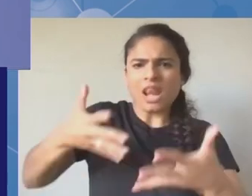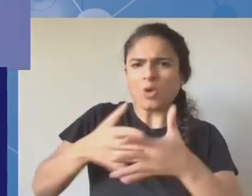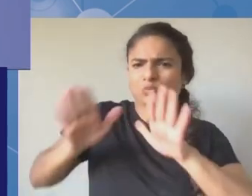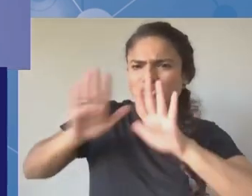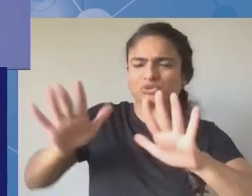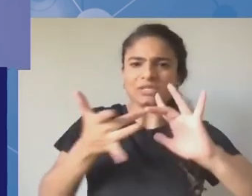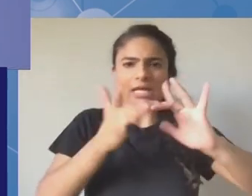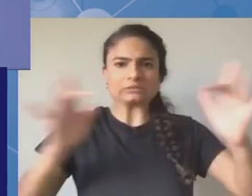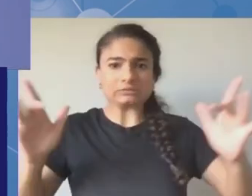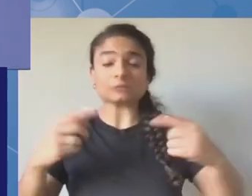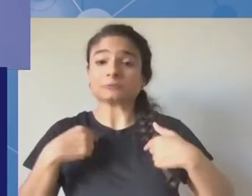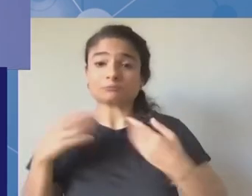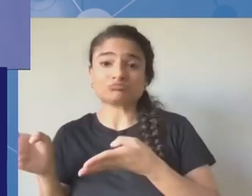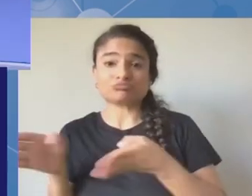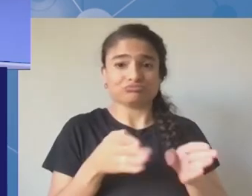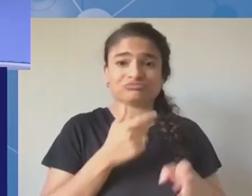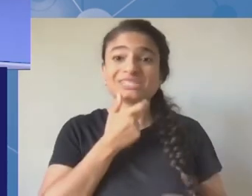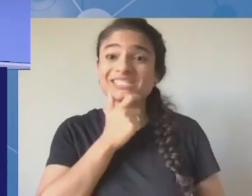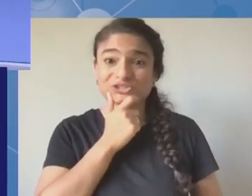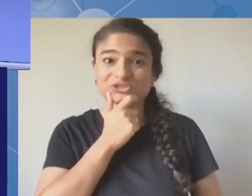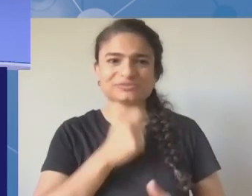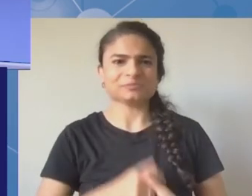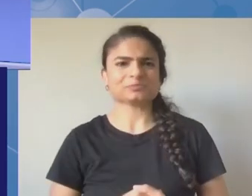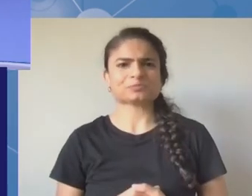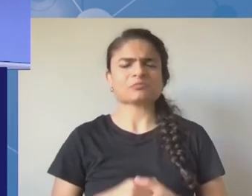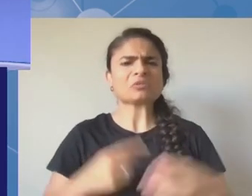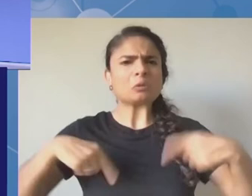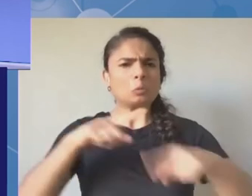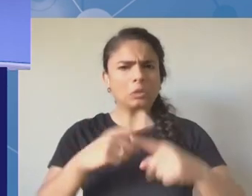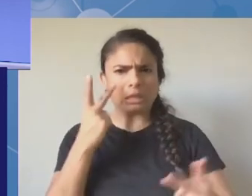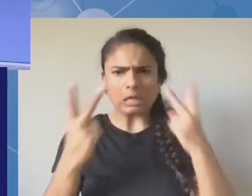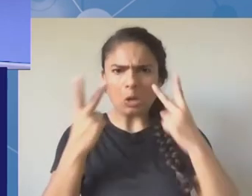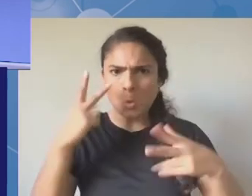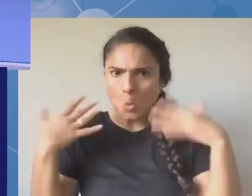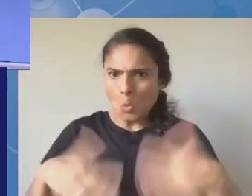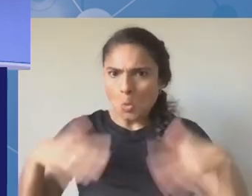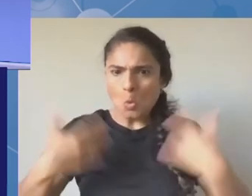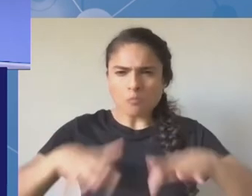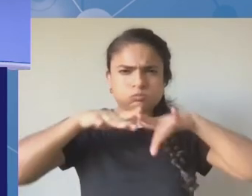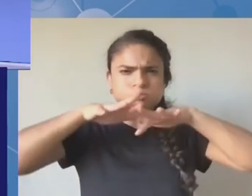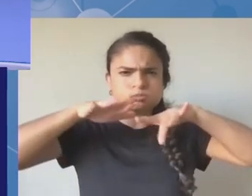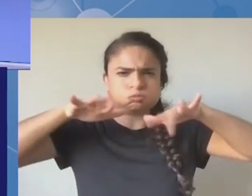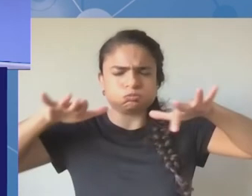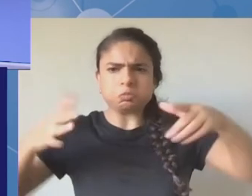في جلسات كثيرة التي شاركنا فيها كانت هناك تنوع كبير،